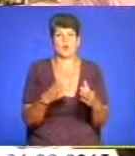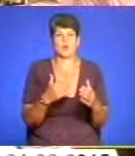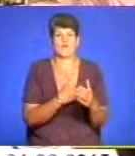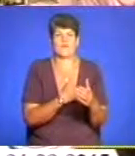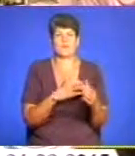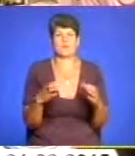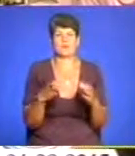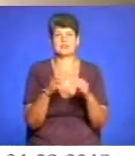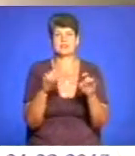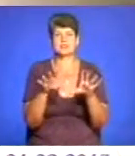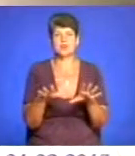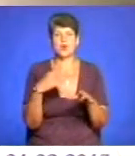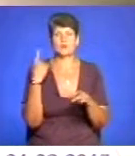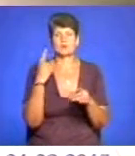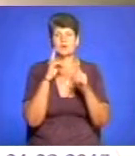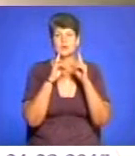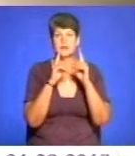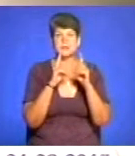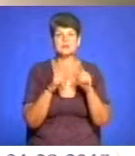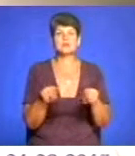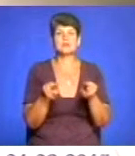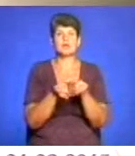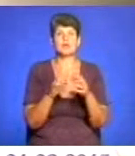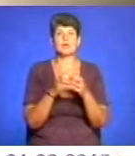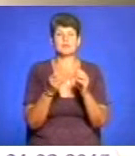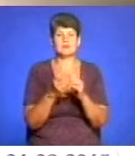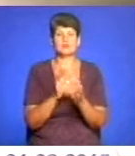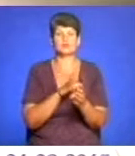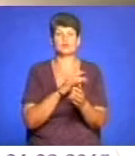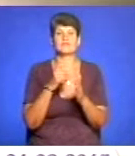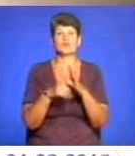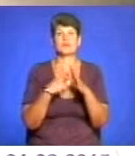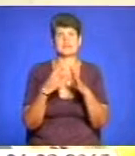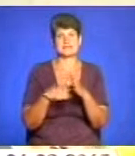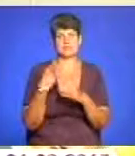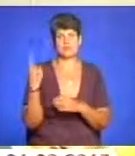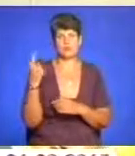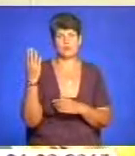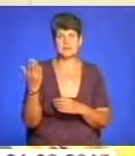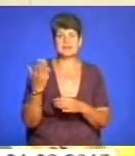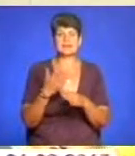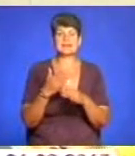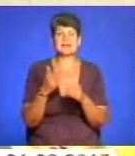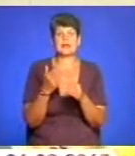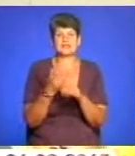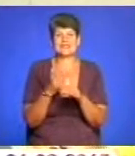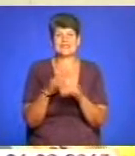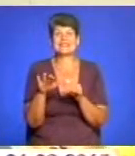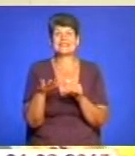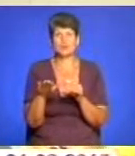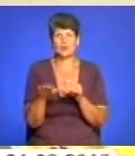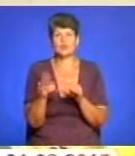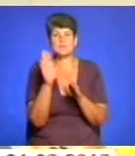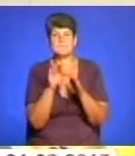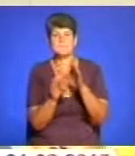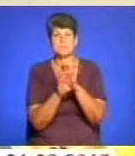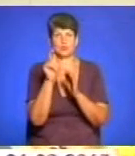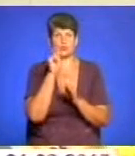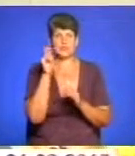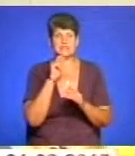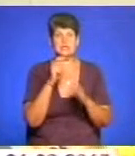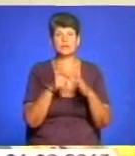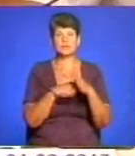рішенням обласної ради. З подібною проблемою стикнулися в Донецькій області. На частині території, що підконтрольна Україні,